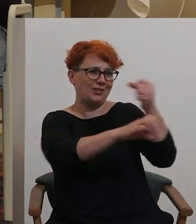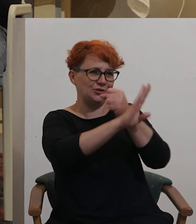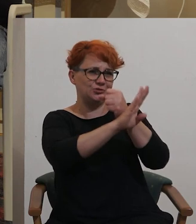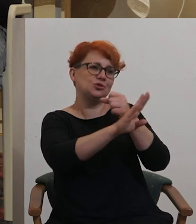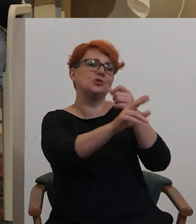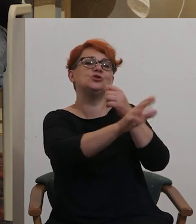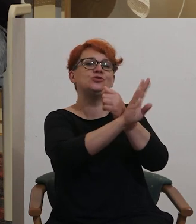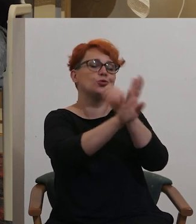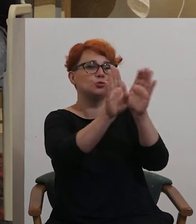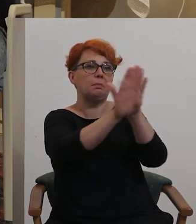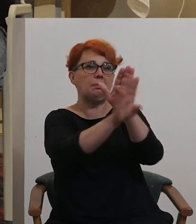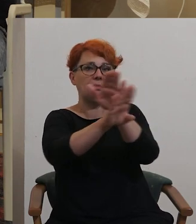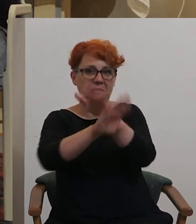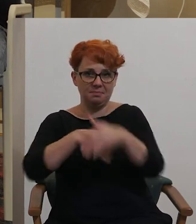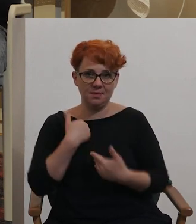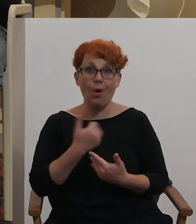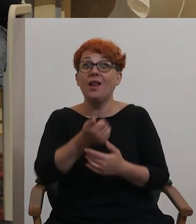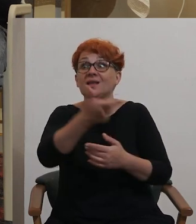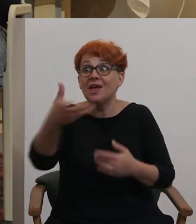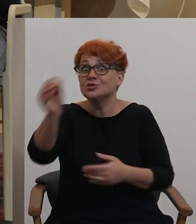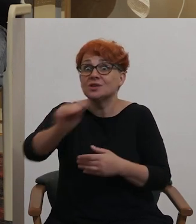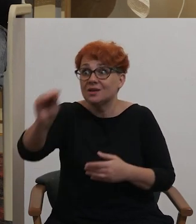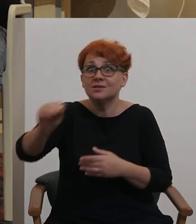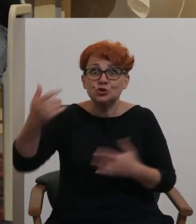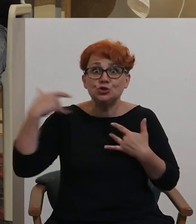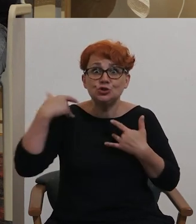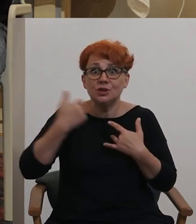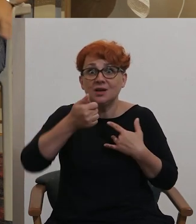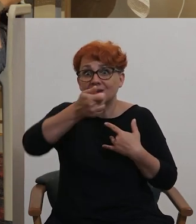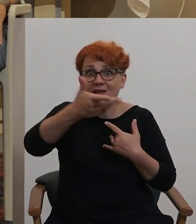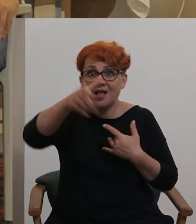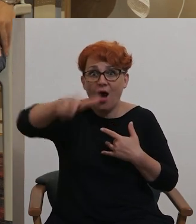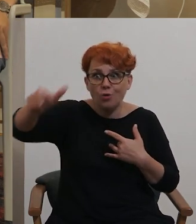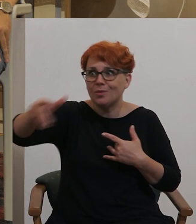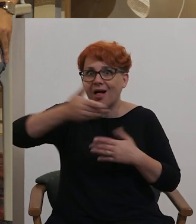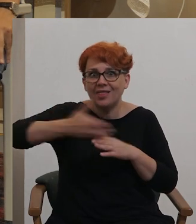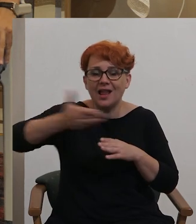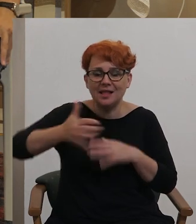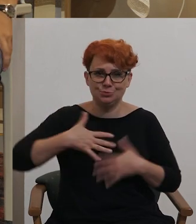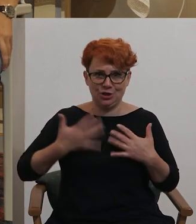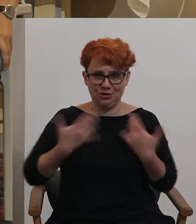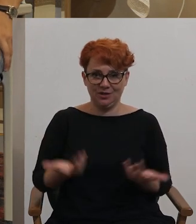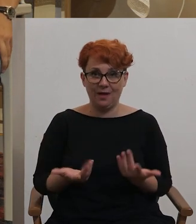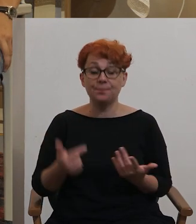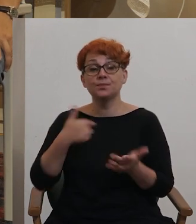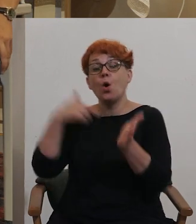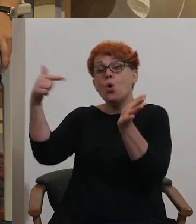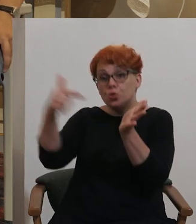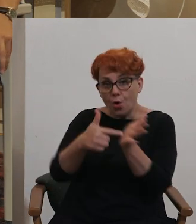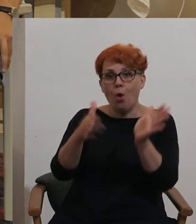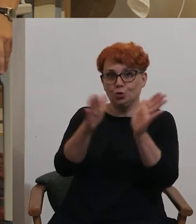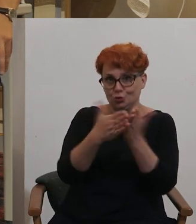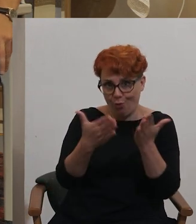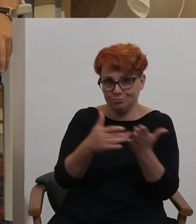kilku żyje i muszę państwu powiedzieć, że oni dalej przeżywają to, że... No proszę państwa, ja tą książkę też